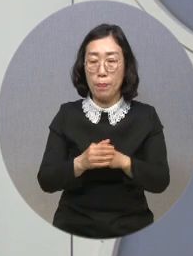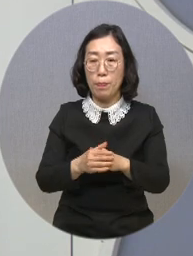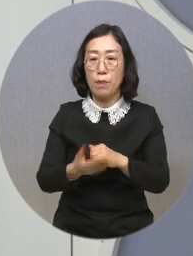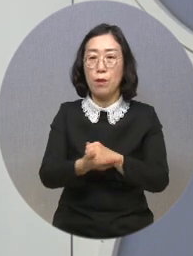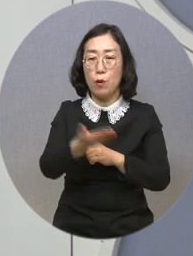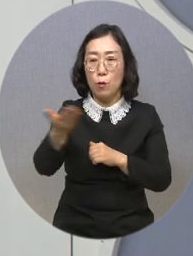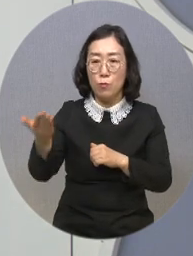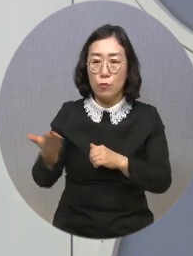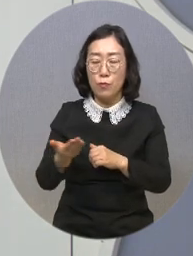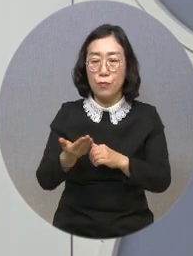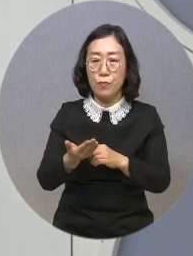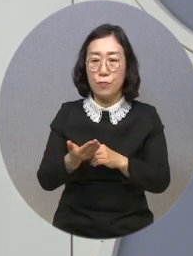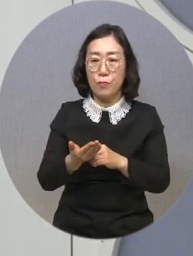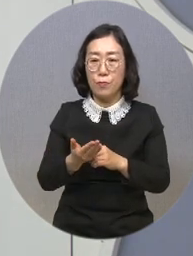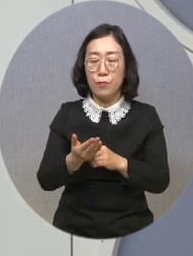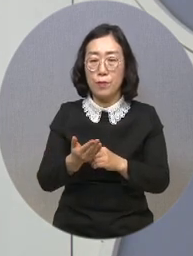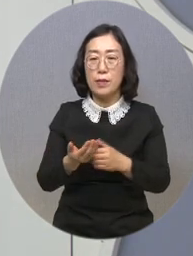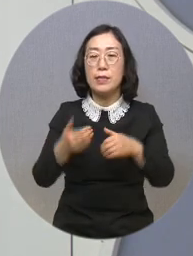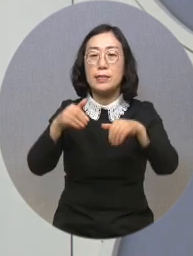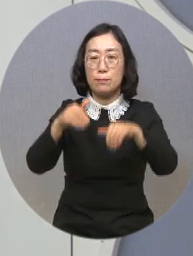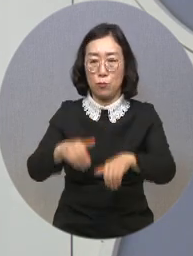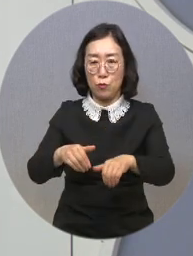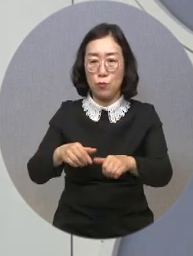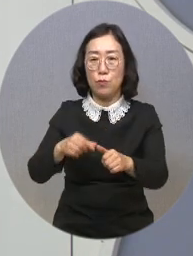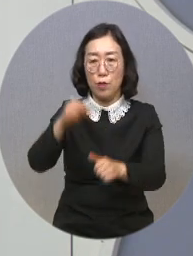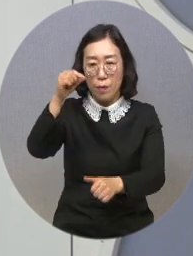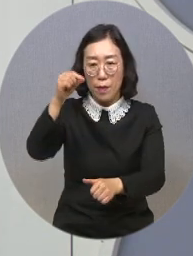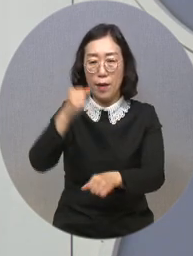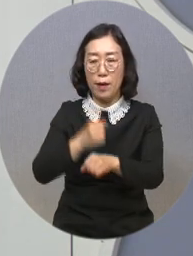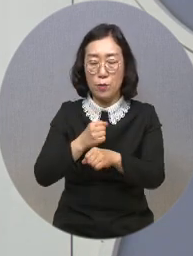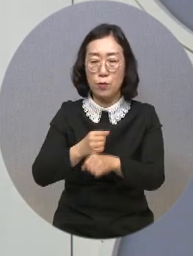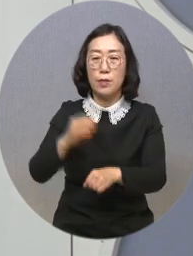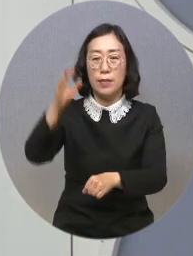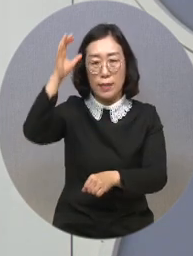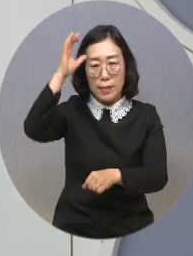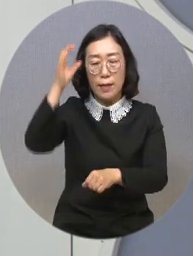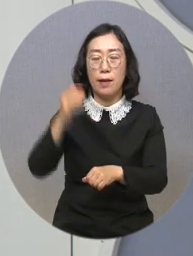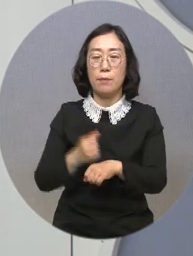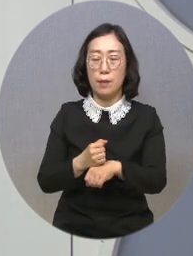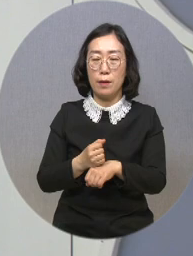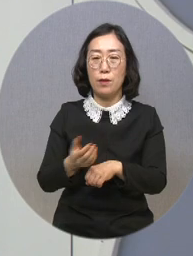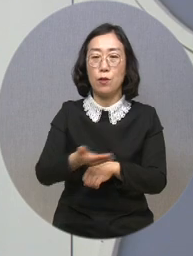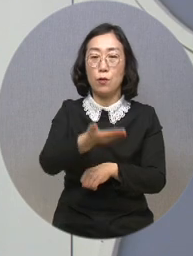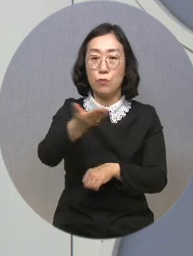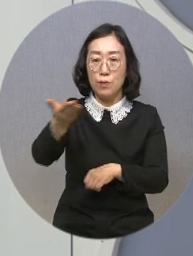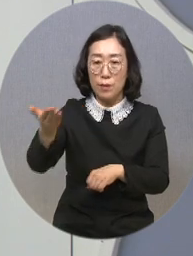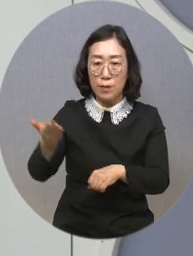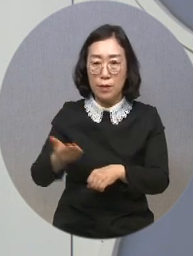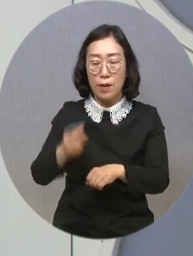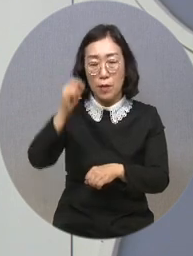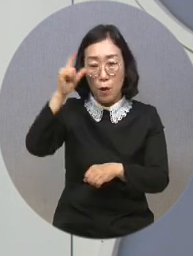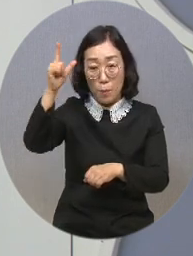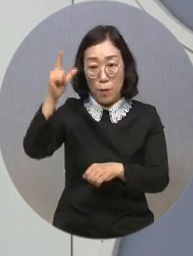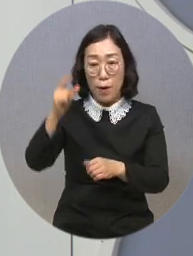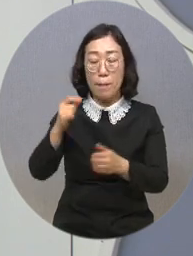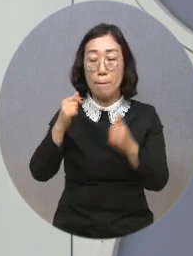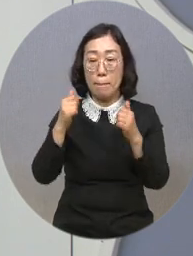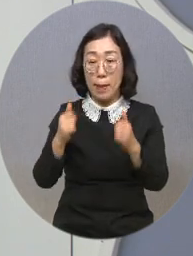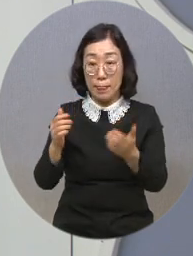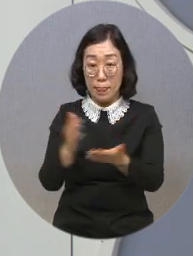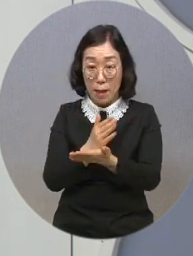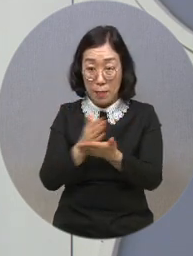국민의 심부름꾼으로 선택해 주시라고 믿습니다. 국민 여러분의 현명하신 판단과